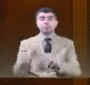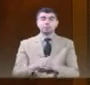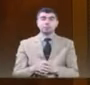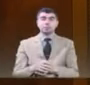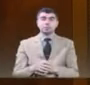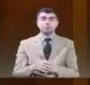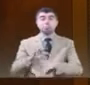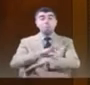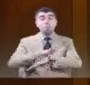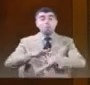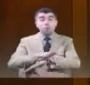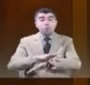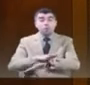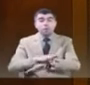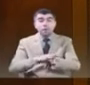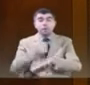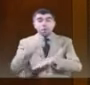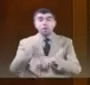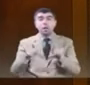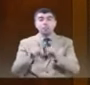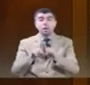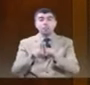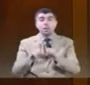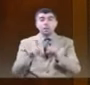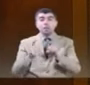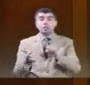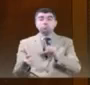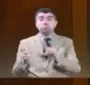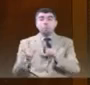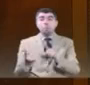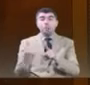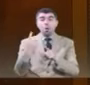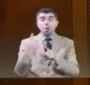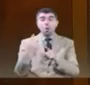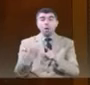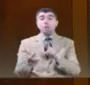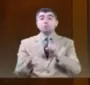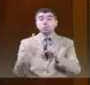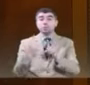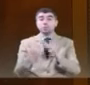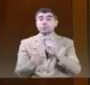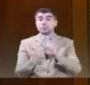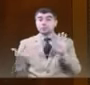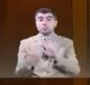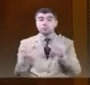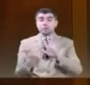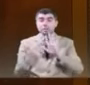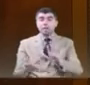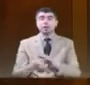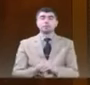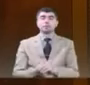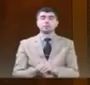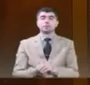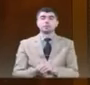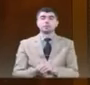واحد الموظف اللي كيقبض دابا 17000 درهم غادي يخرج من بعد الاصلاح ب 19000 درهم، غادي يبدا يقبض 17000 درهم تقريبا.